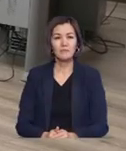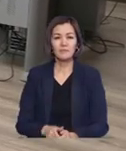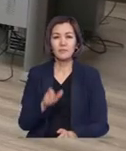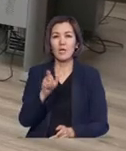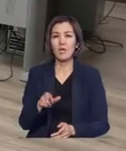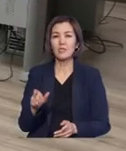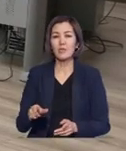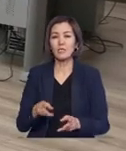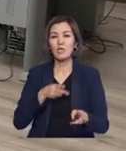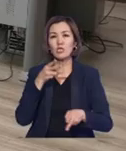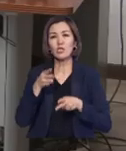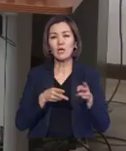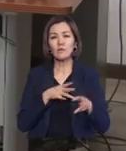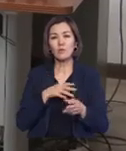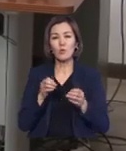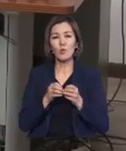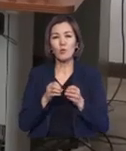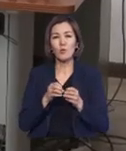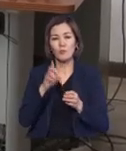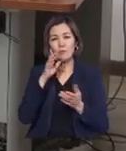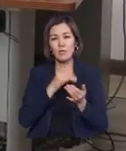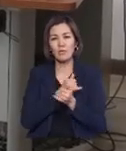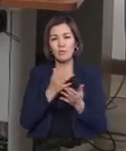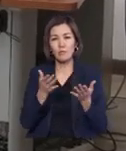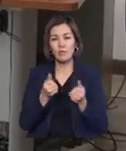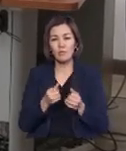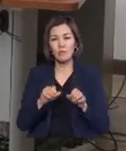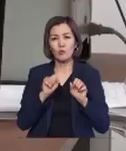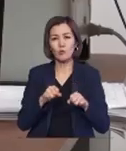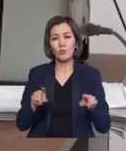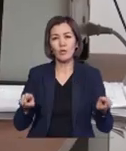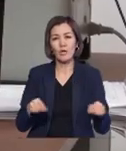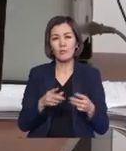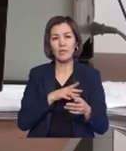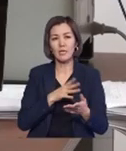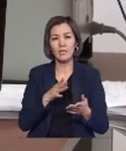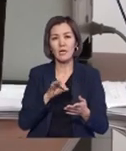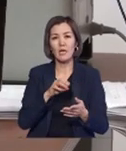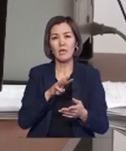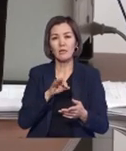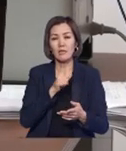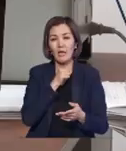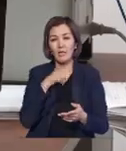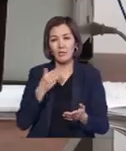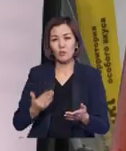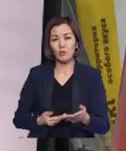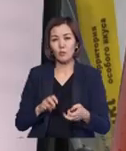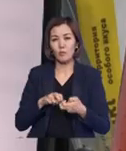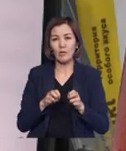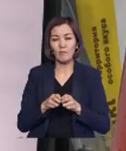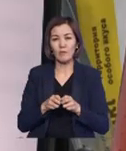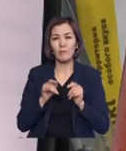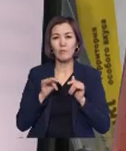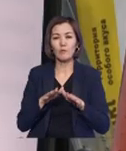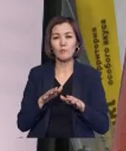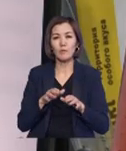Азаматтардың шағымын қарау кезінде 10-ға жуық мемлекетті қызмет алушының құқығы қалпына келтірілді. Бірі Талғар ауданы тұрғынының мәселесі. Бұл іспен